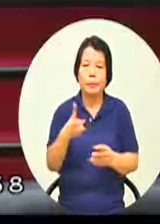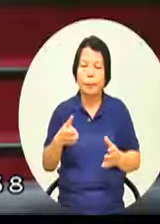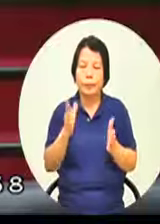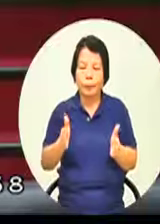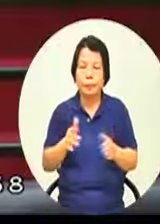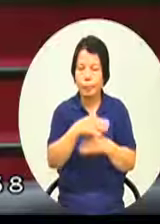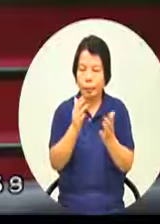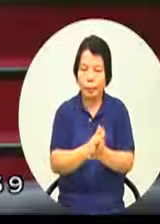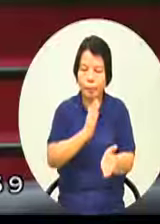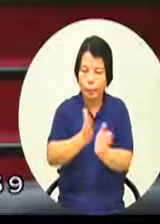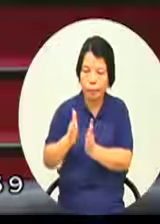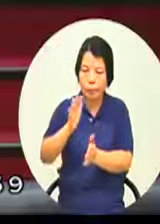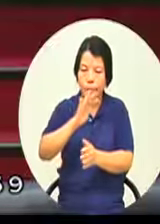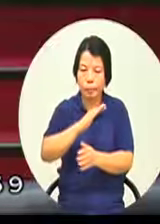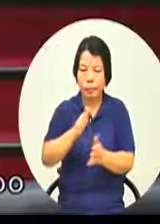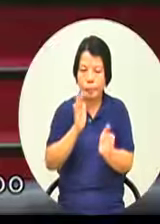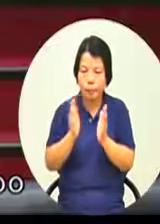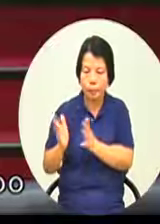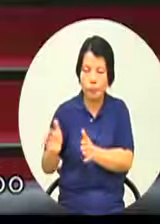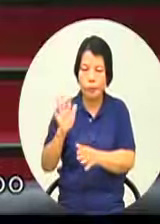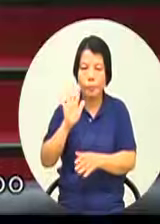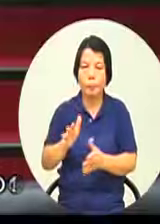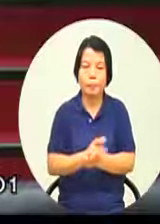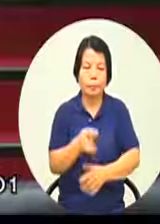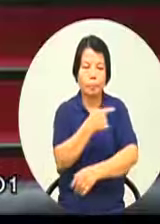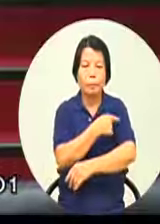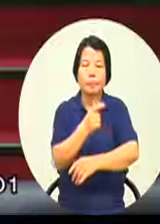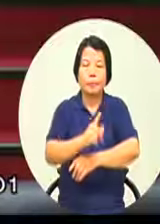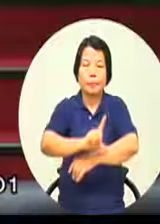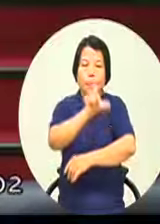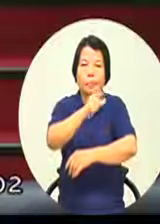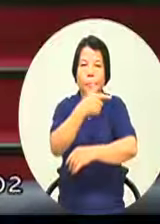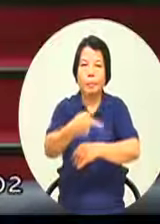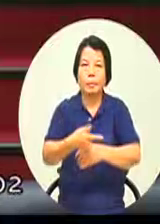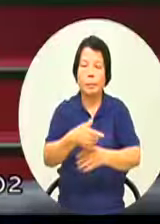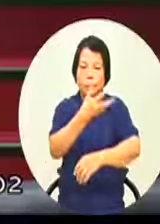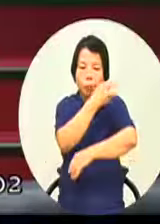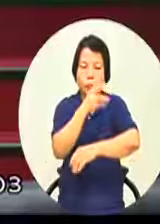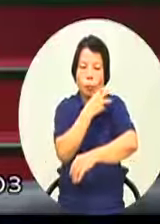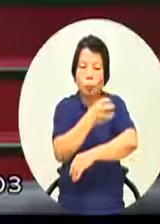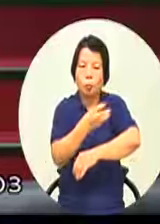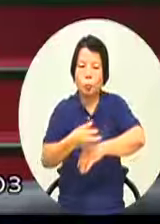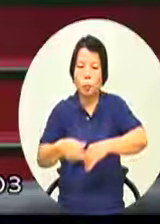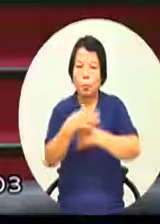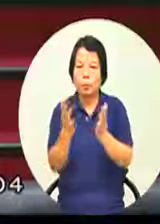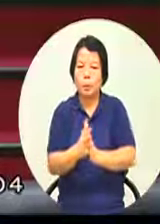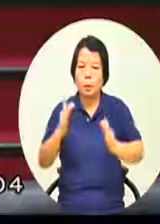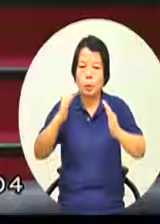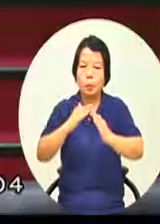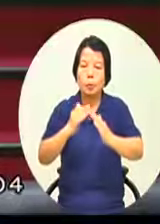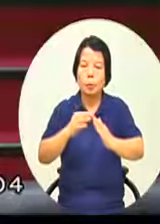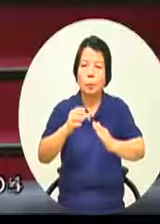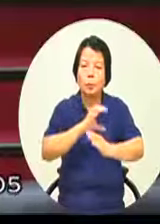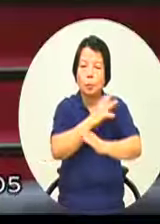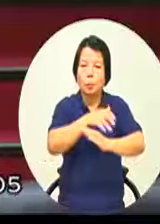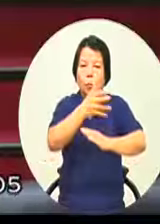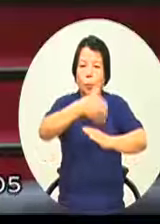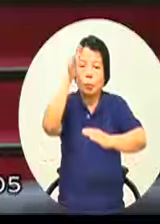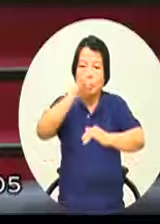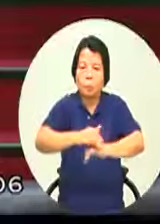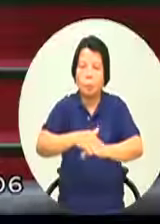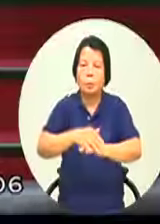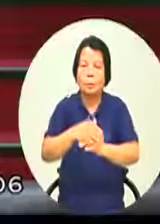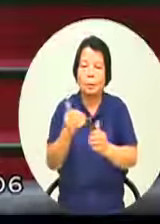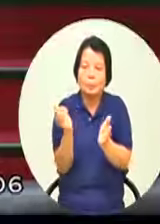这个上游，因为没有整治，所以上游的土石流冲下来差一点点把这个房子冲淹掉